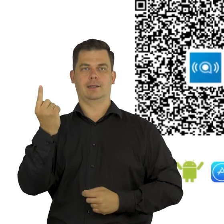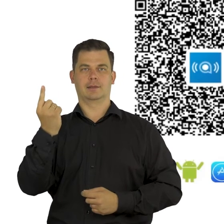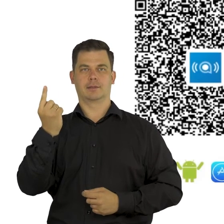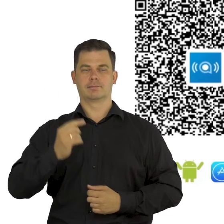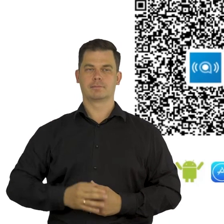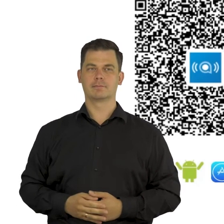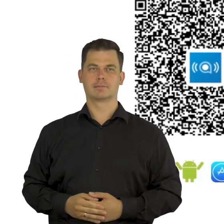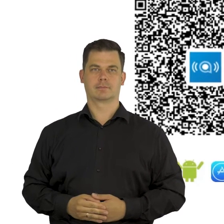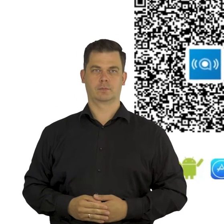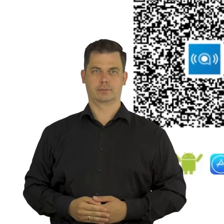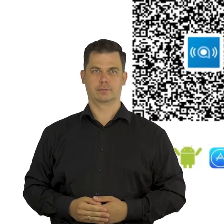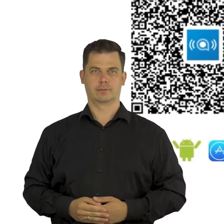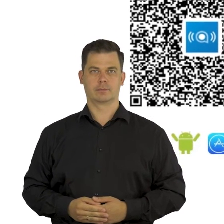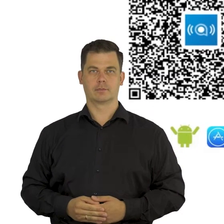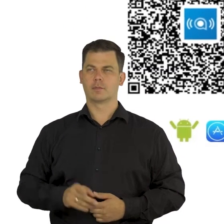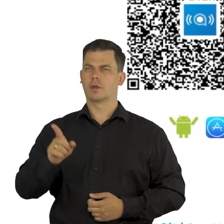192.168.1.1.